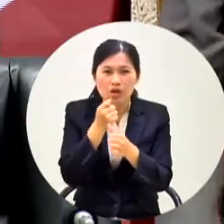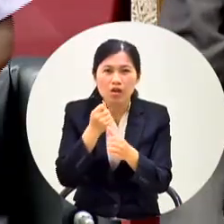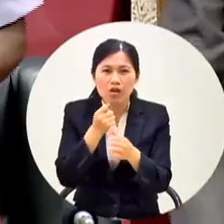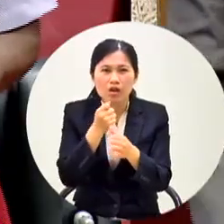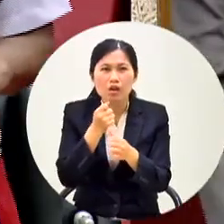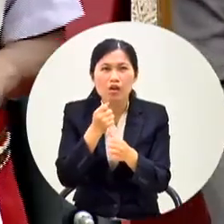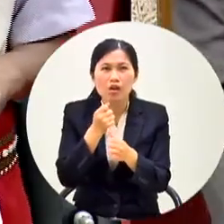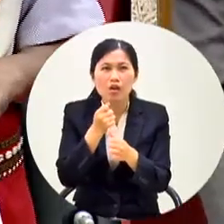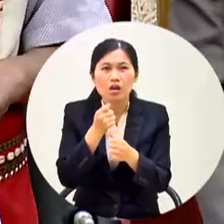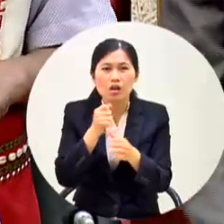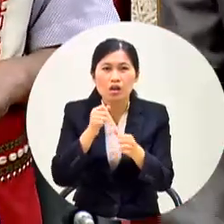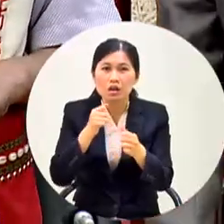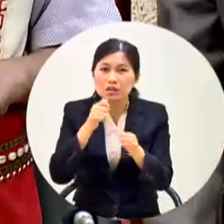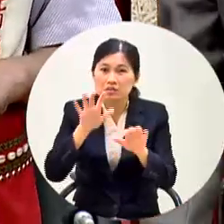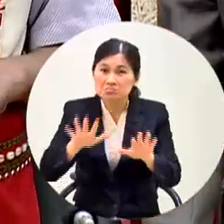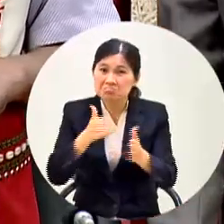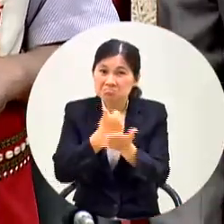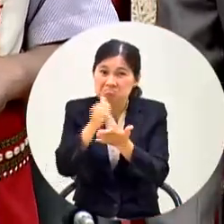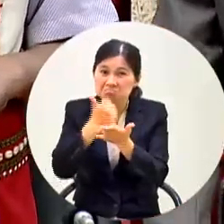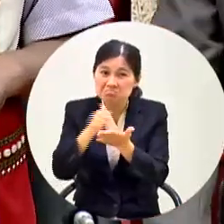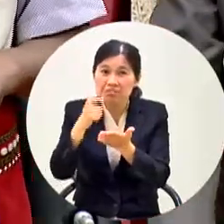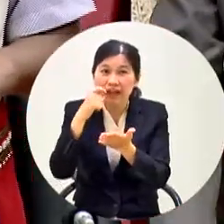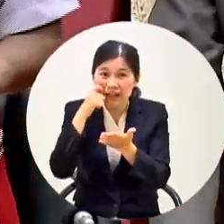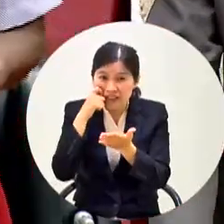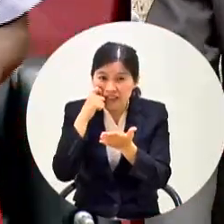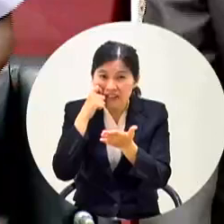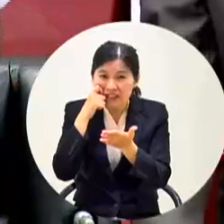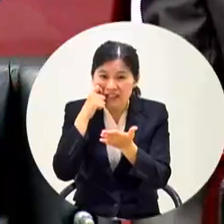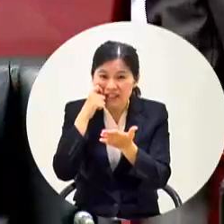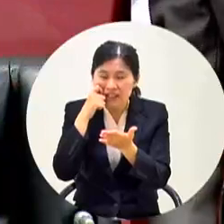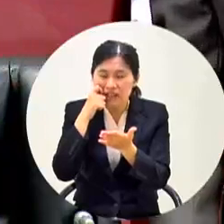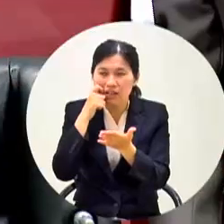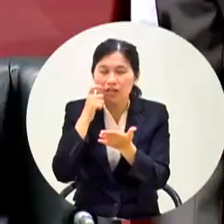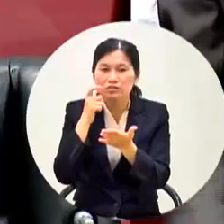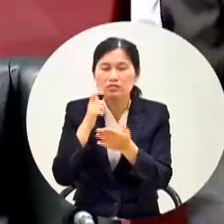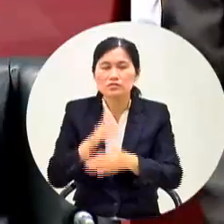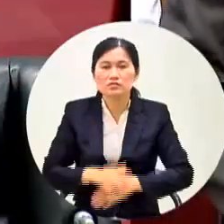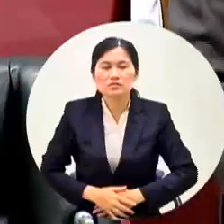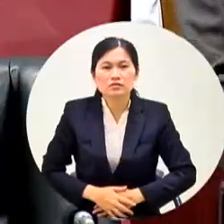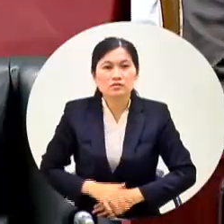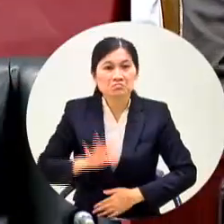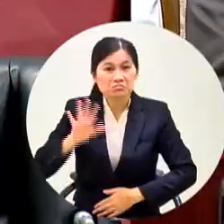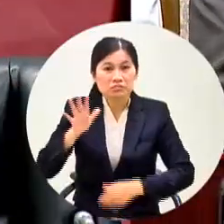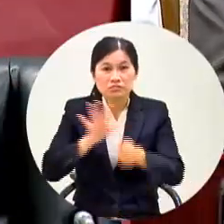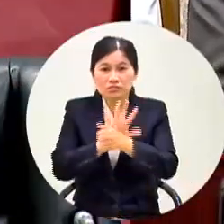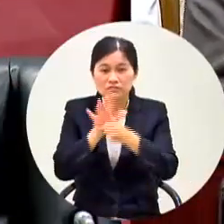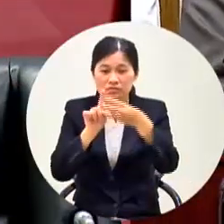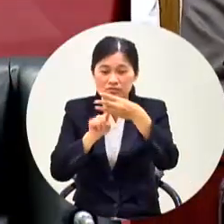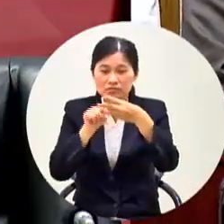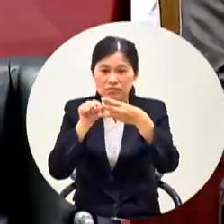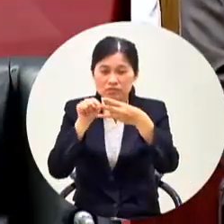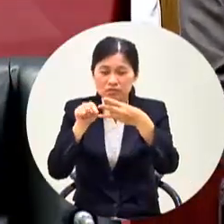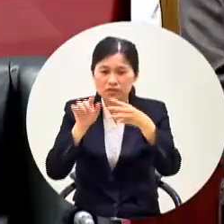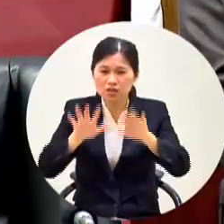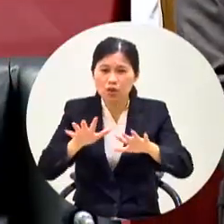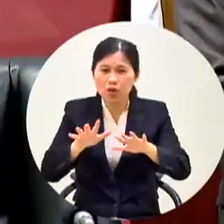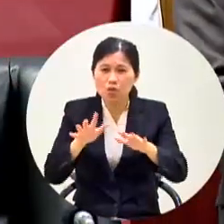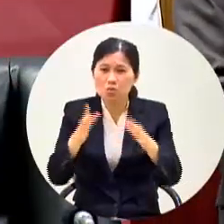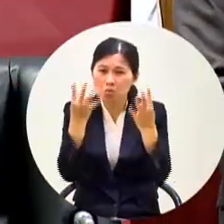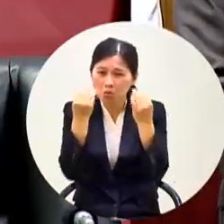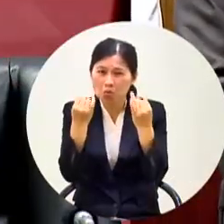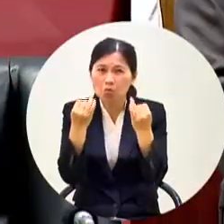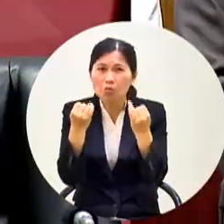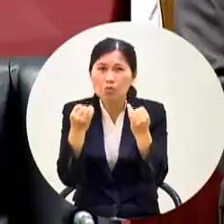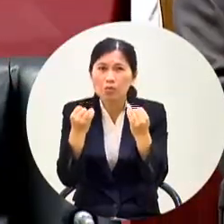所以无法出关。但是 A 目前的数量